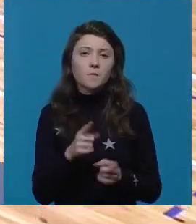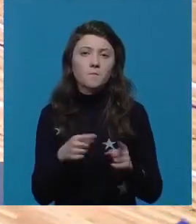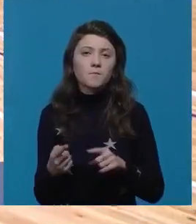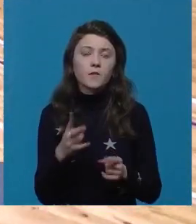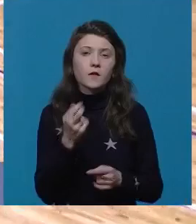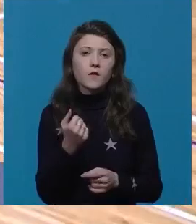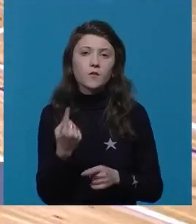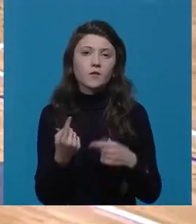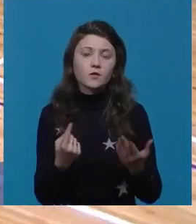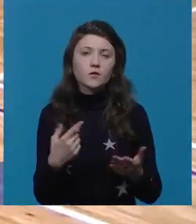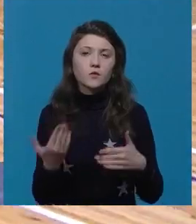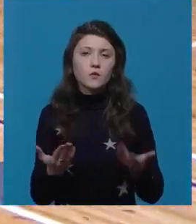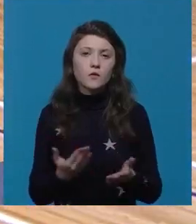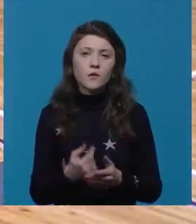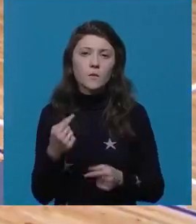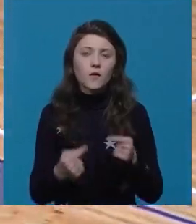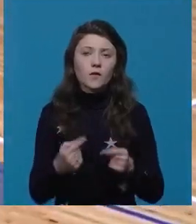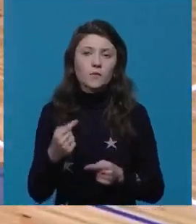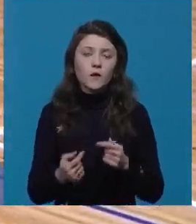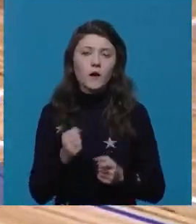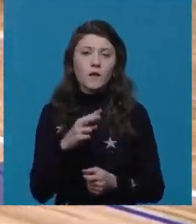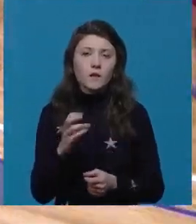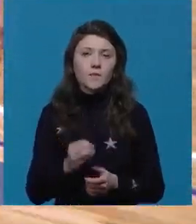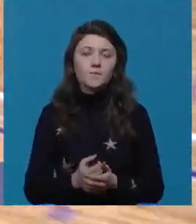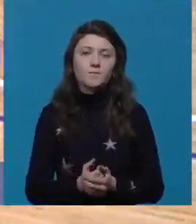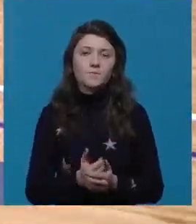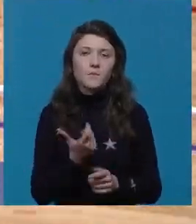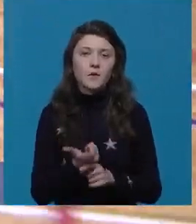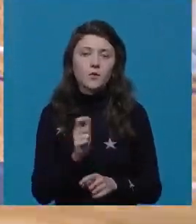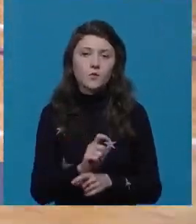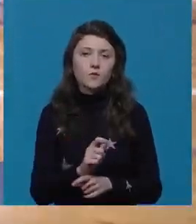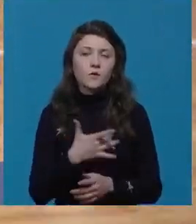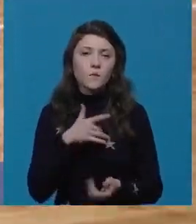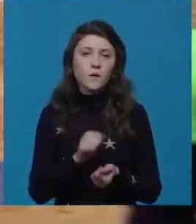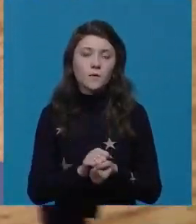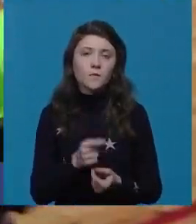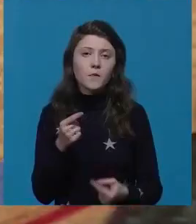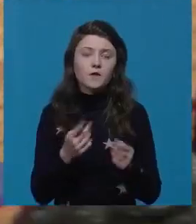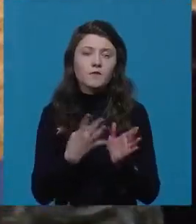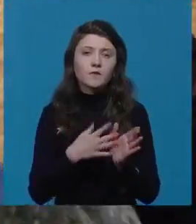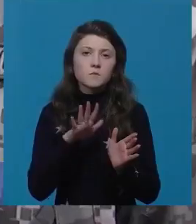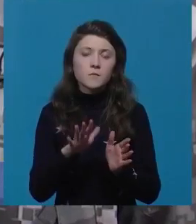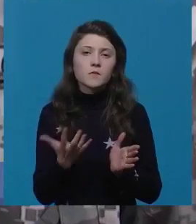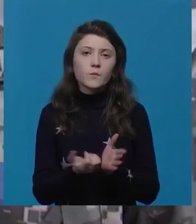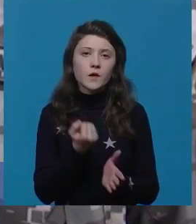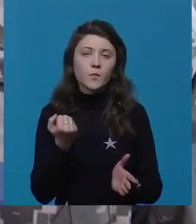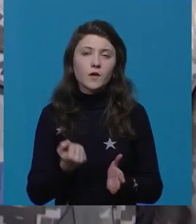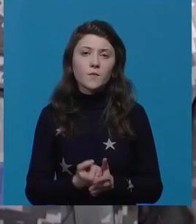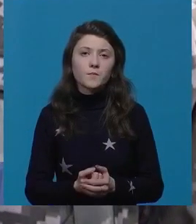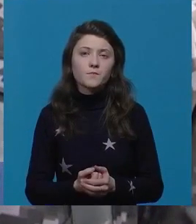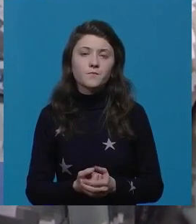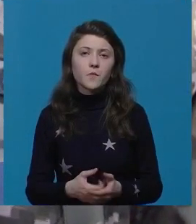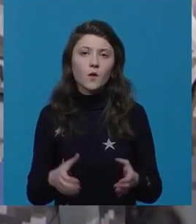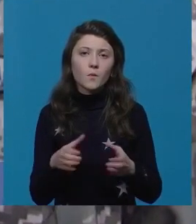іншу сторону боротьба. Але в дуже неполегливій боротьбі 95-я бригада оказалась кращою. Команда,